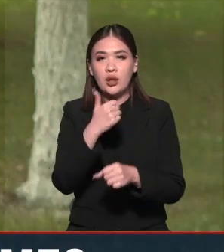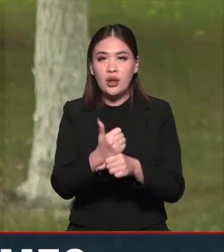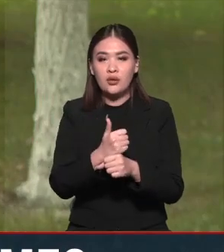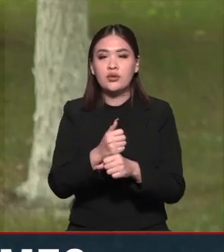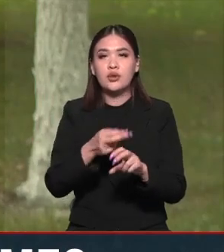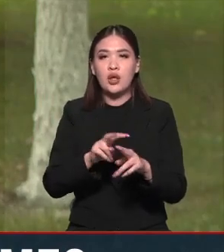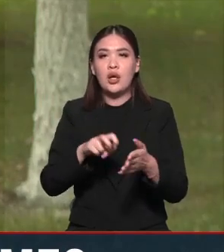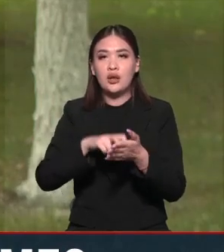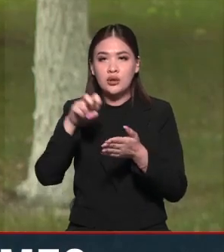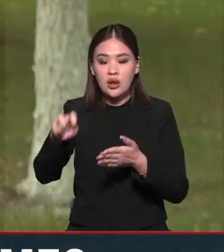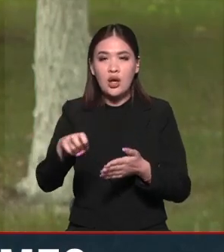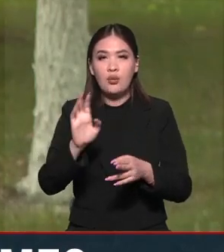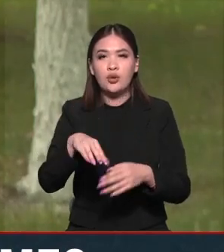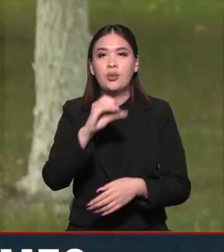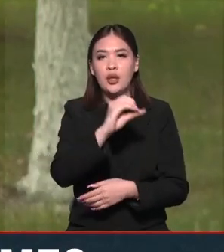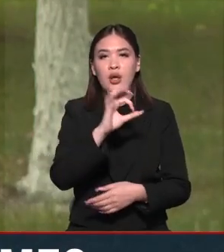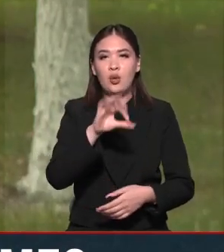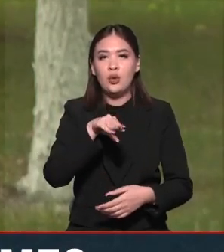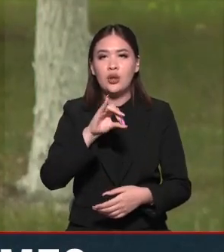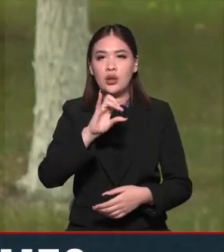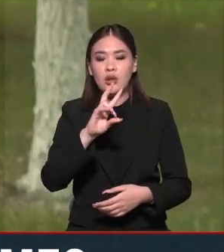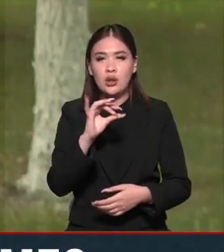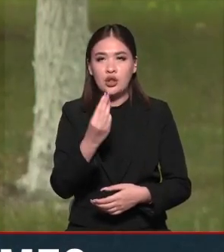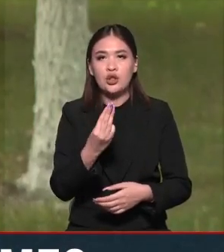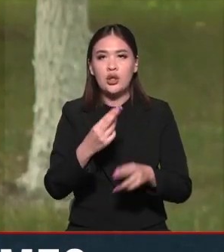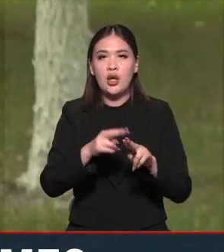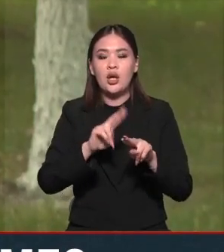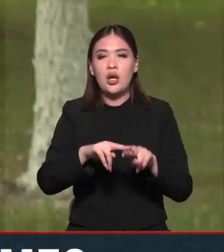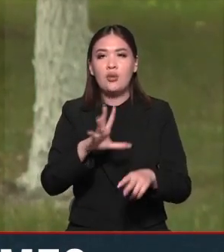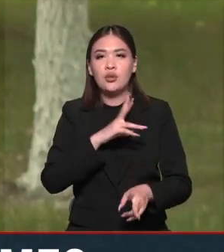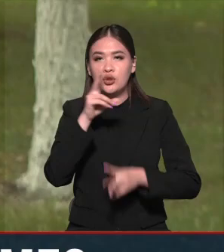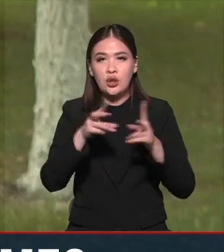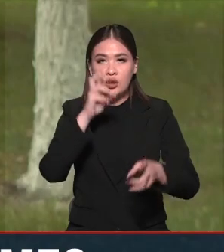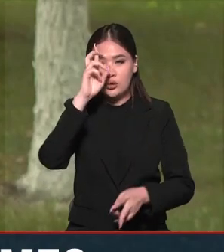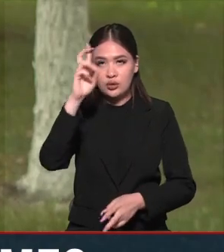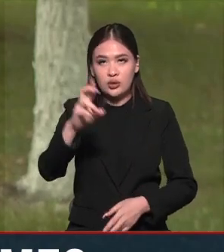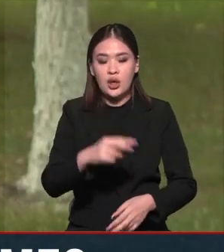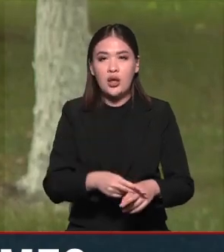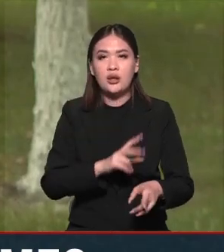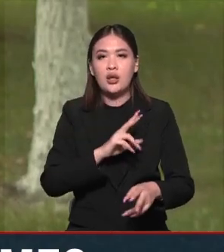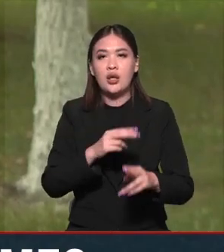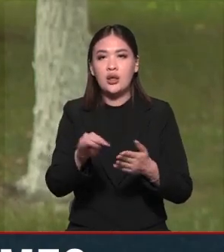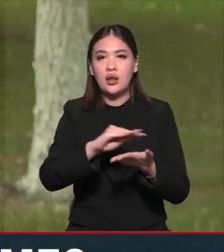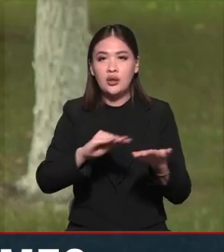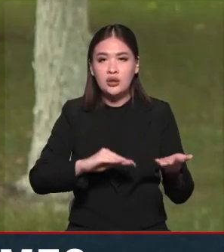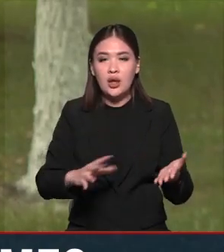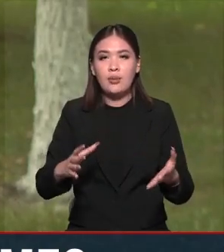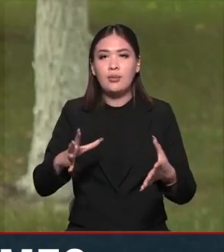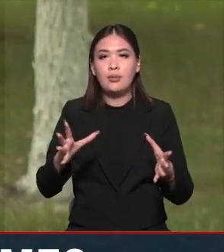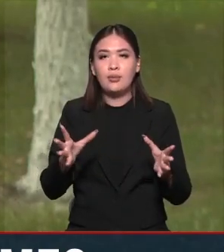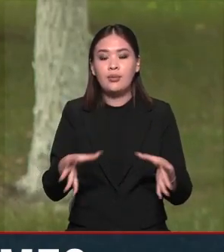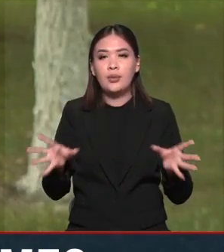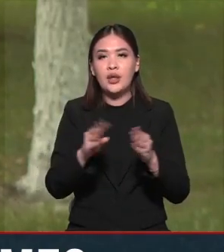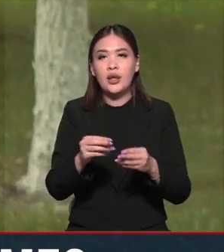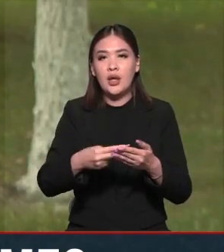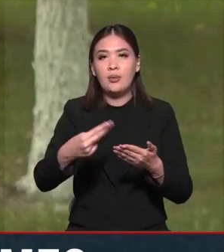барлық материалдарды өтініш арқылы департаментке жолдадым. Яғни мен наразылық хатымды бірге бекіткен